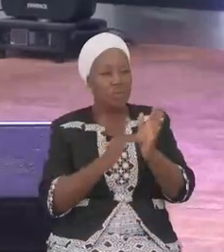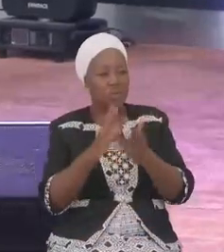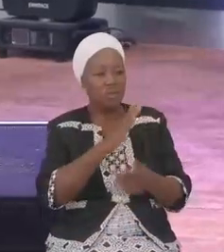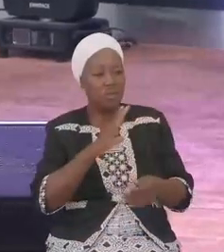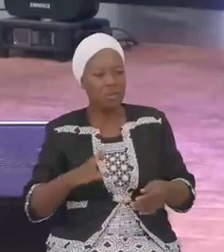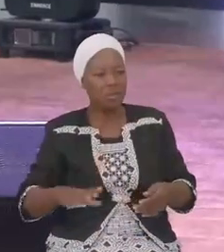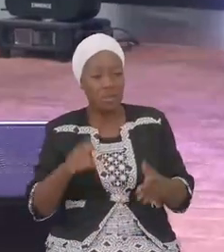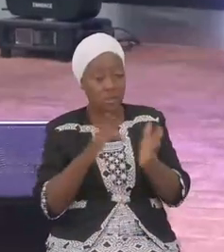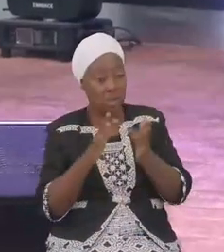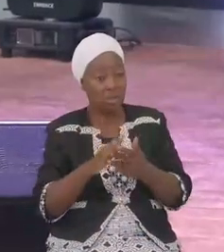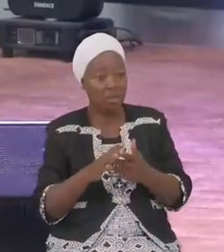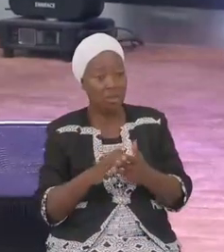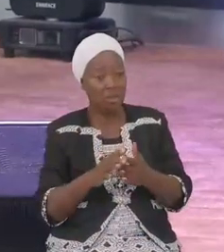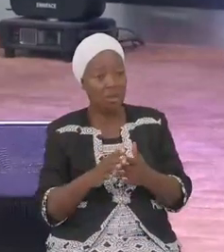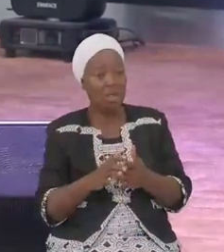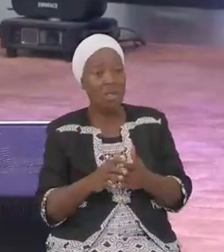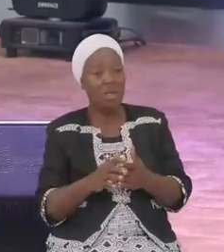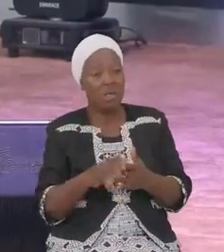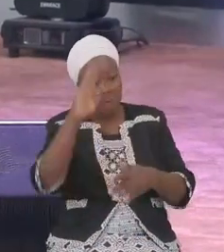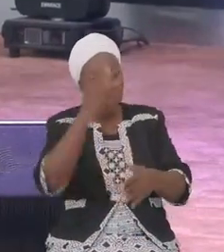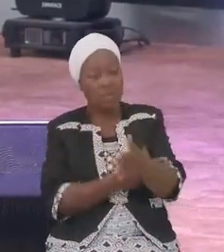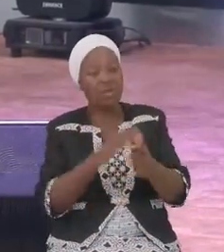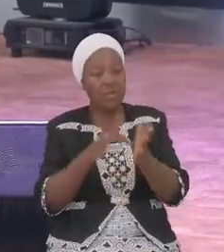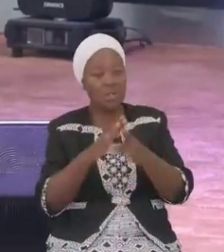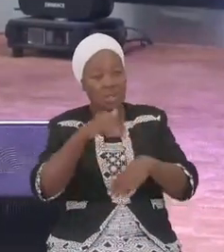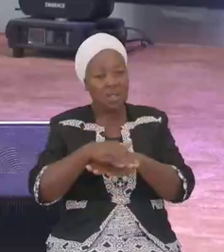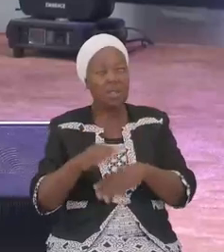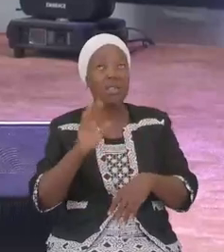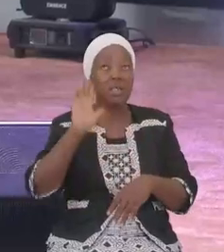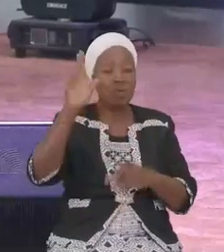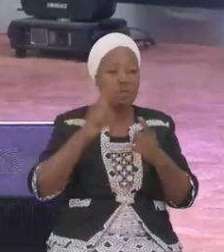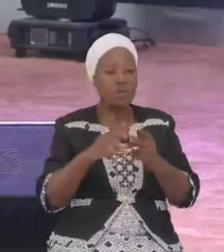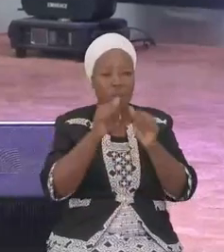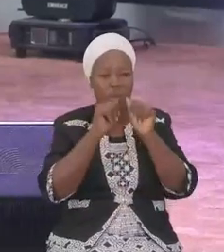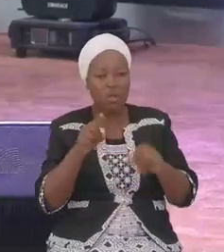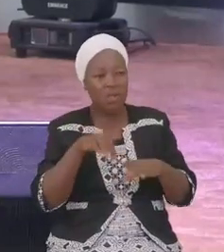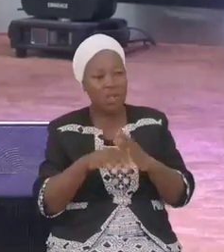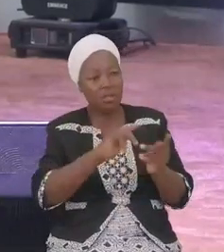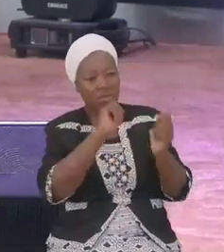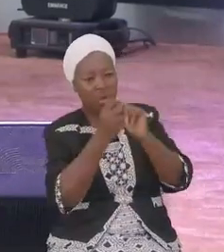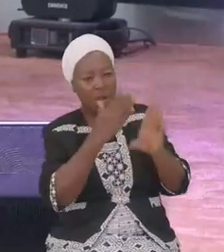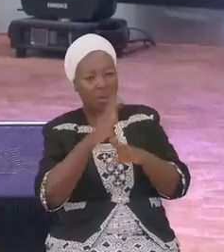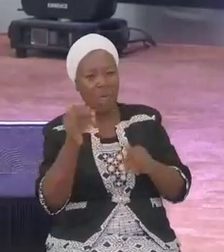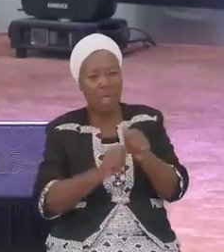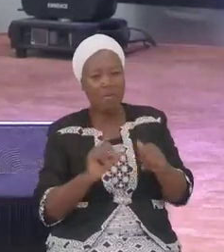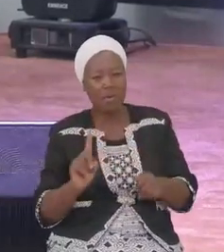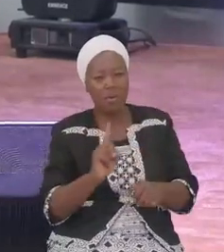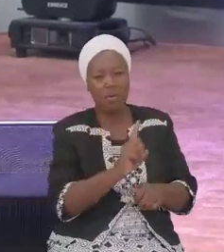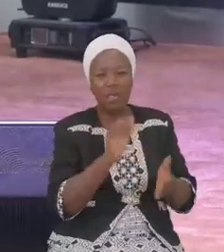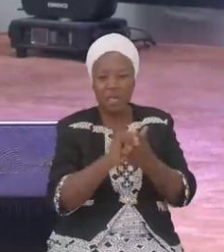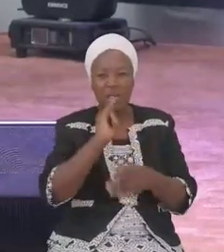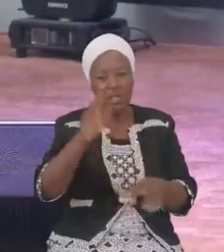serviteur l'a envoyé pour vous bénir en détournant chacun. C'est l'alliance